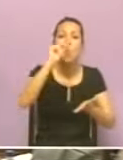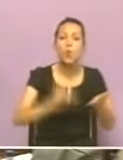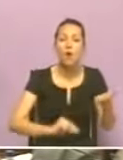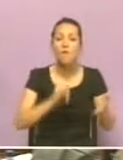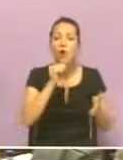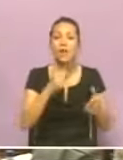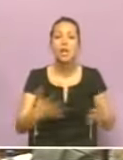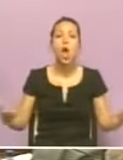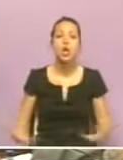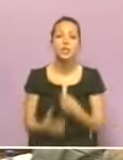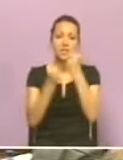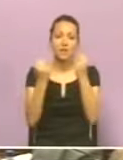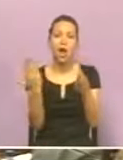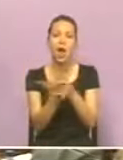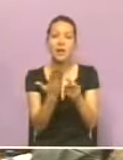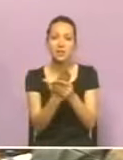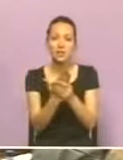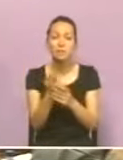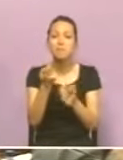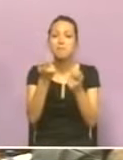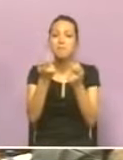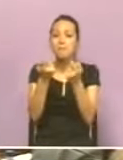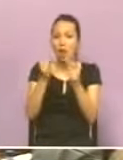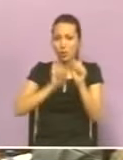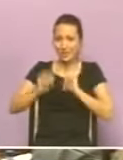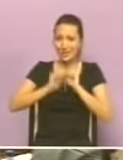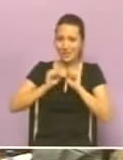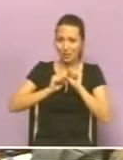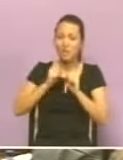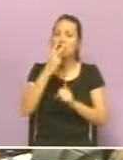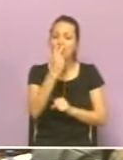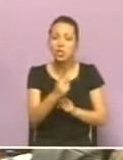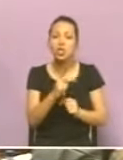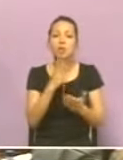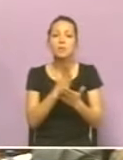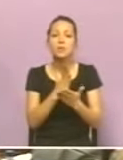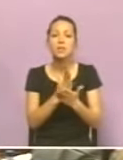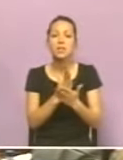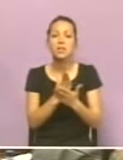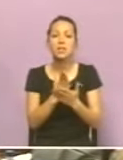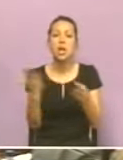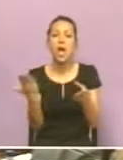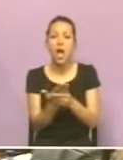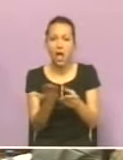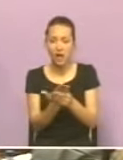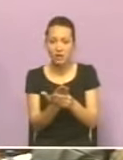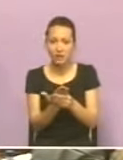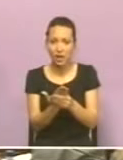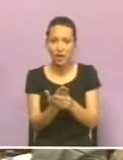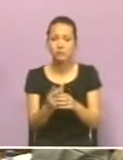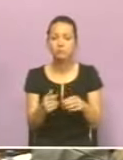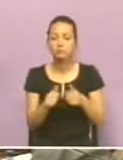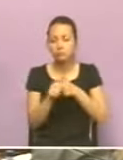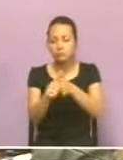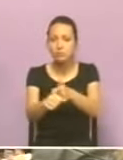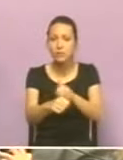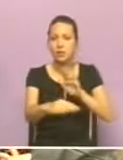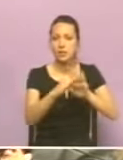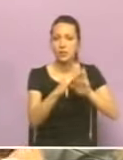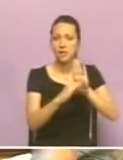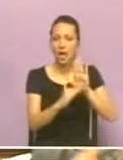koji budemo pripremili, a malo se strpite pa ćete videti kakva će biti osnivačka akta, bit će naravno utemeljena u zakonu i u